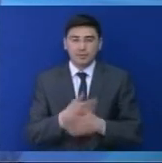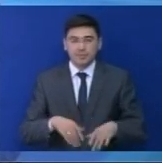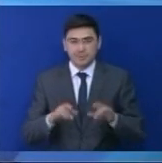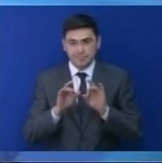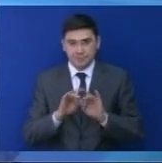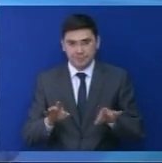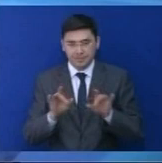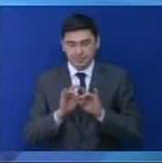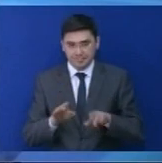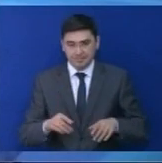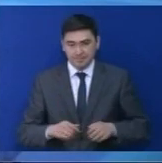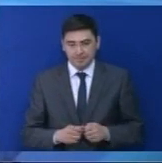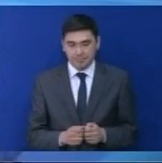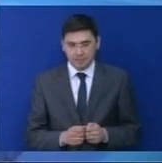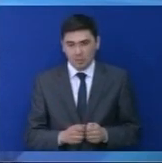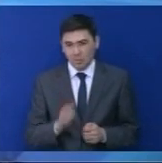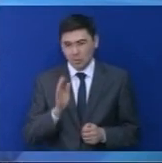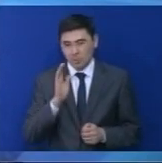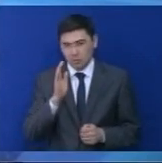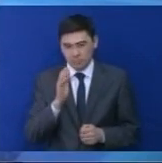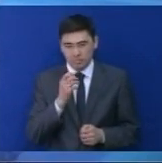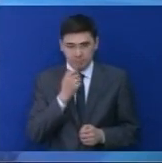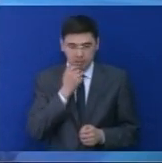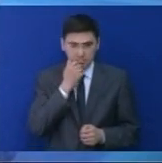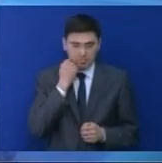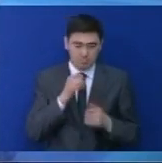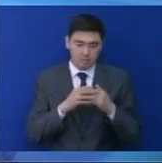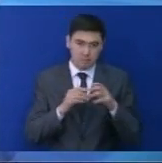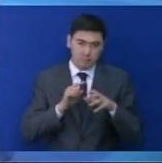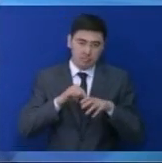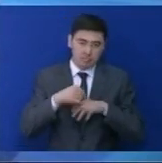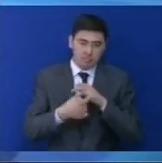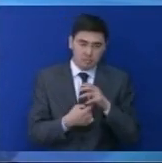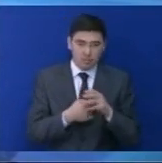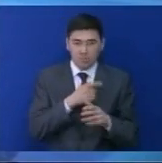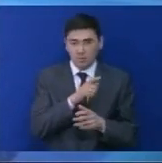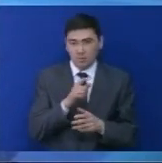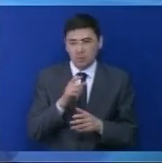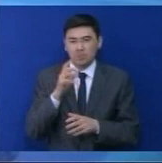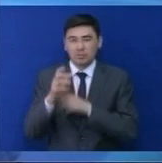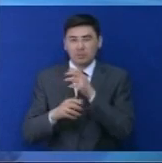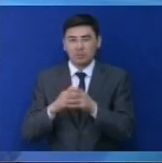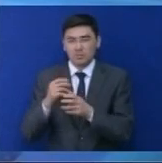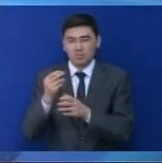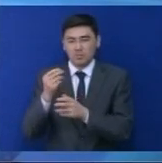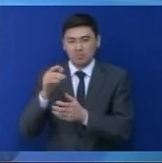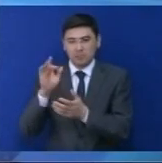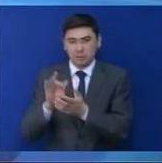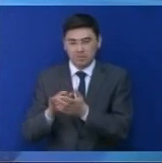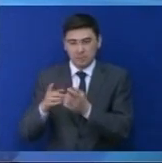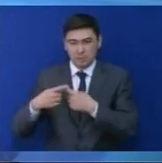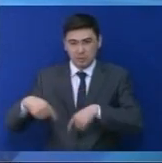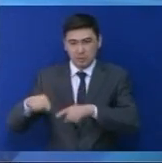Открывает выпуск новости республики. Вскоре появится возможность из любой точки мира подать иск в суд Международного финансового центра «Астана»